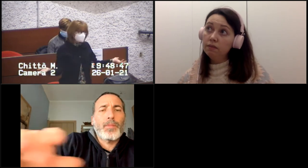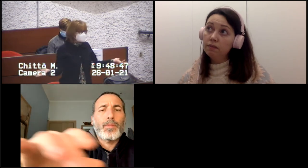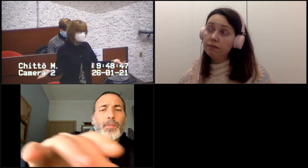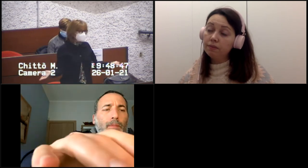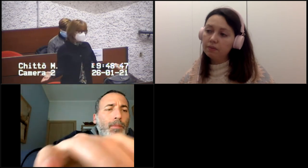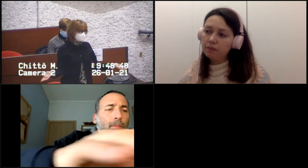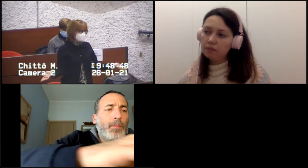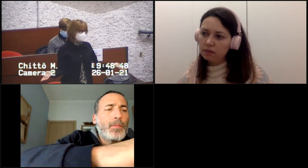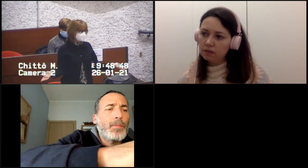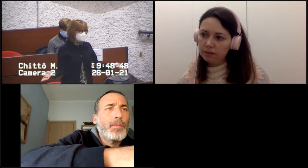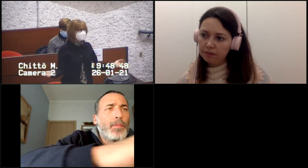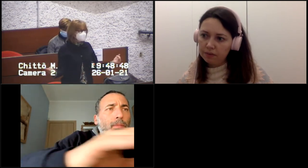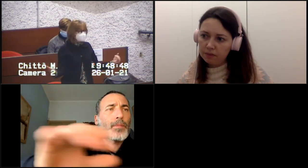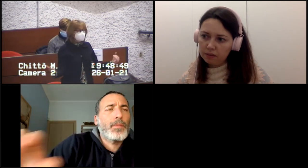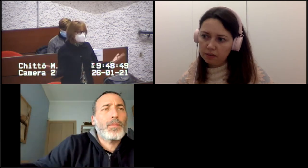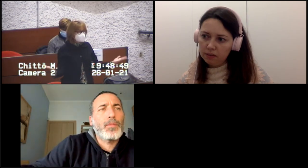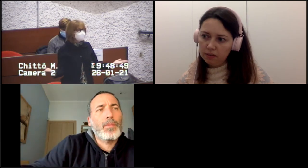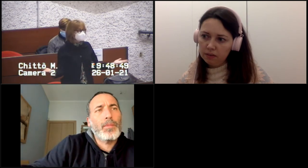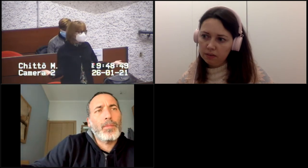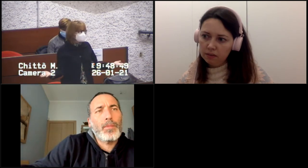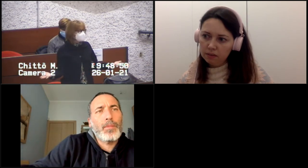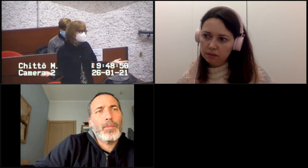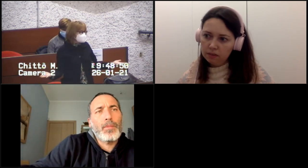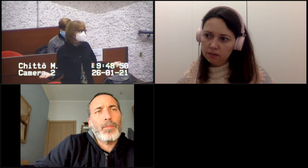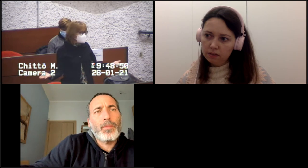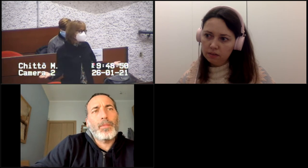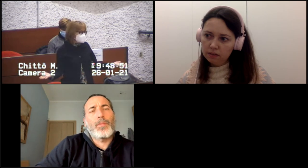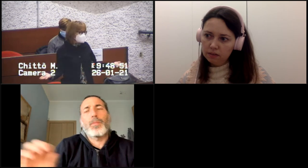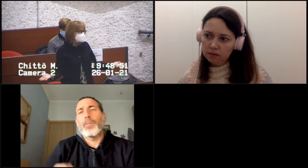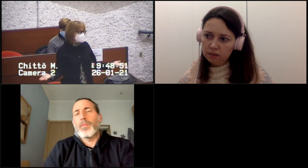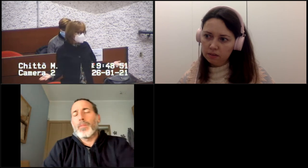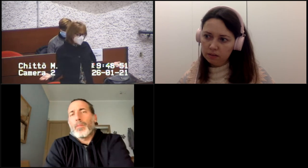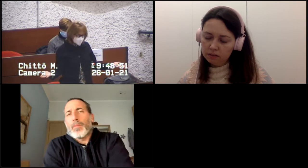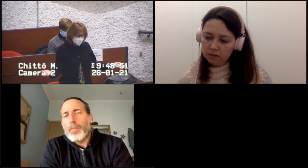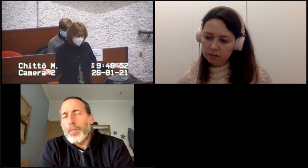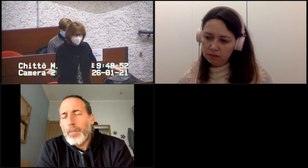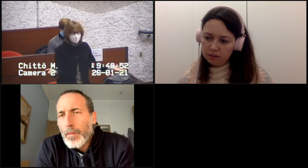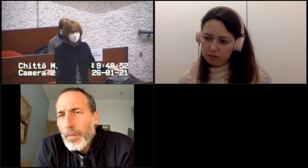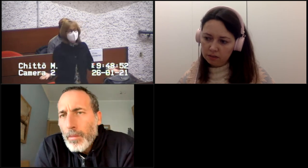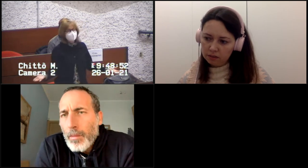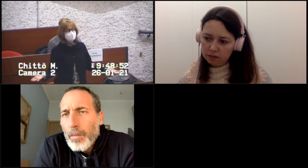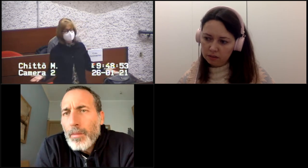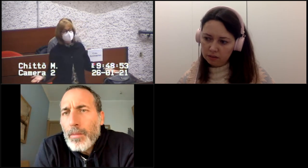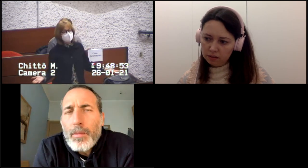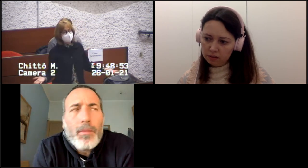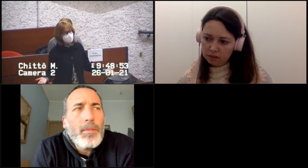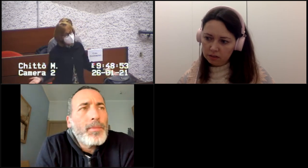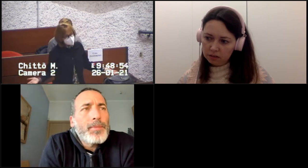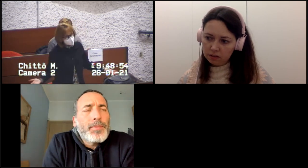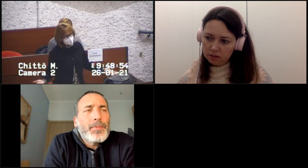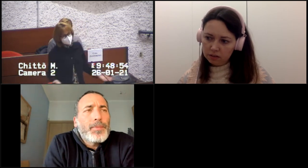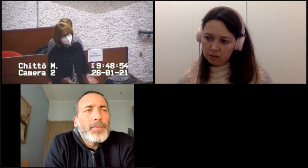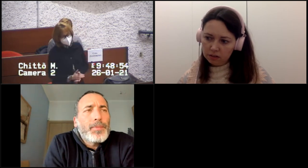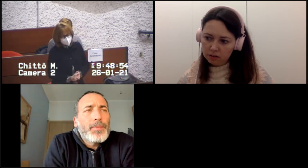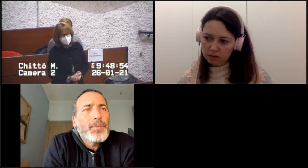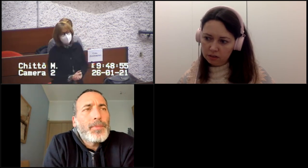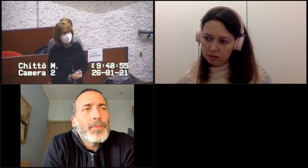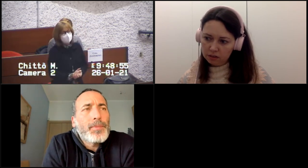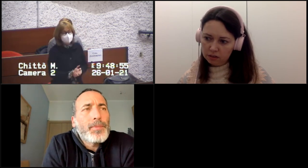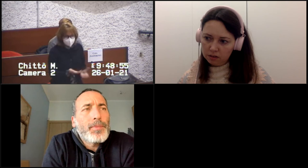le mani, non ci si lava le mani però. Ed è vostra abitudine, purtroppo, lo fate troppo spesso. E poi, consigliere Vincelli, mi